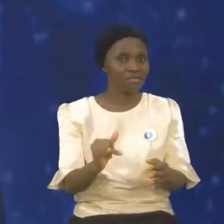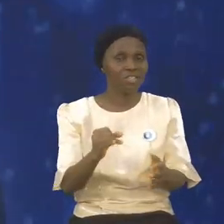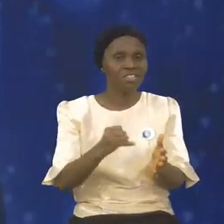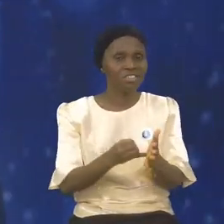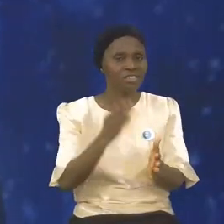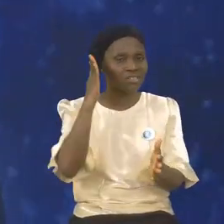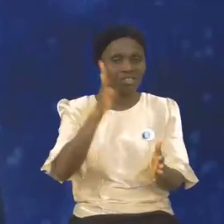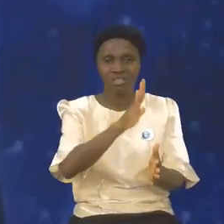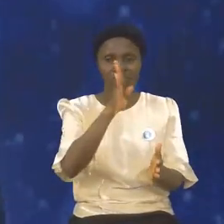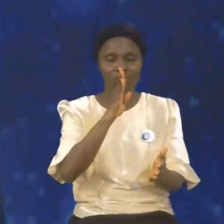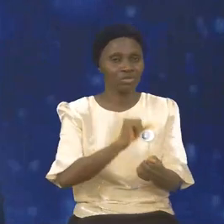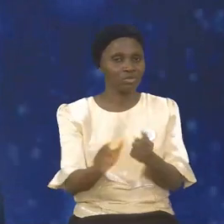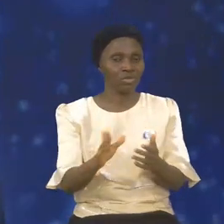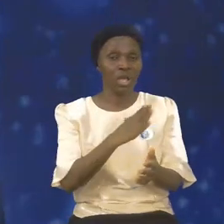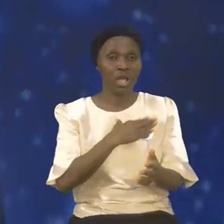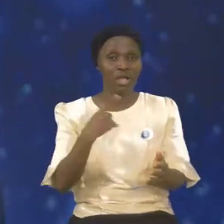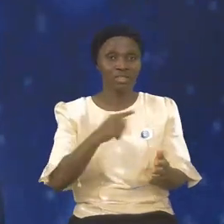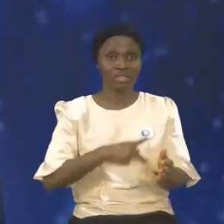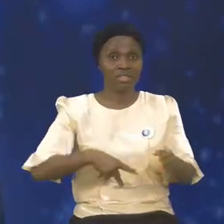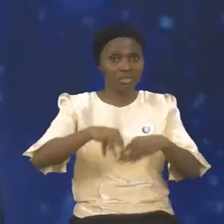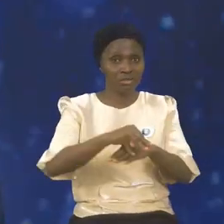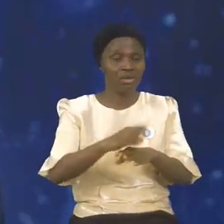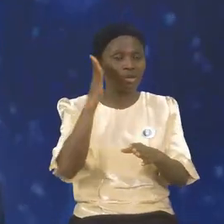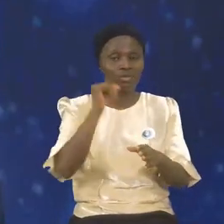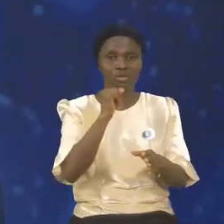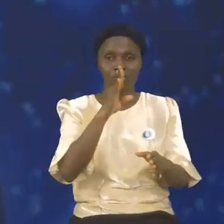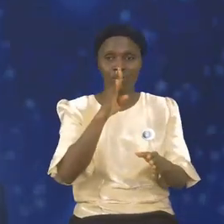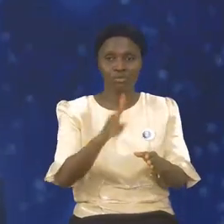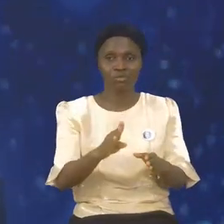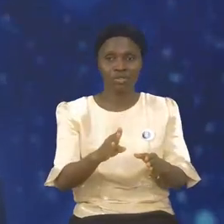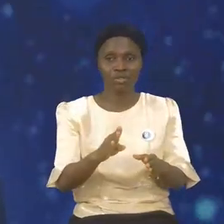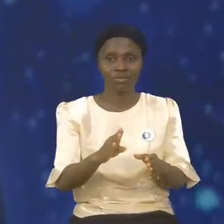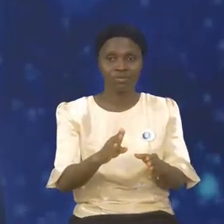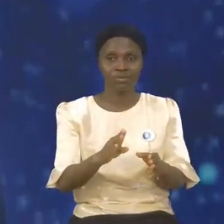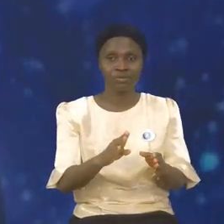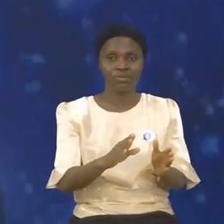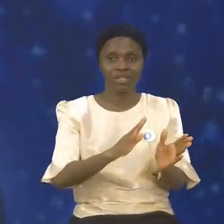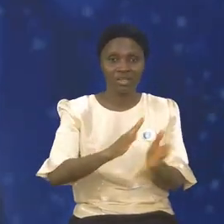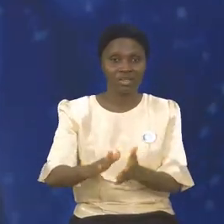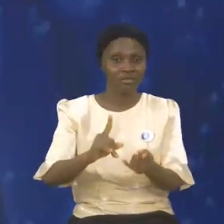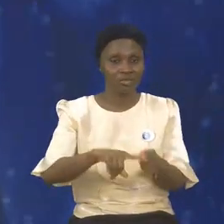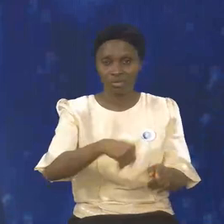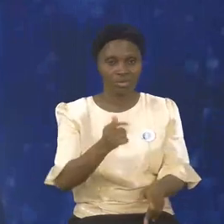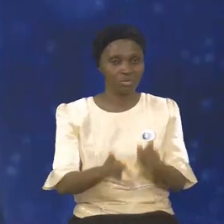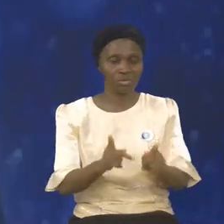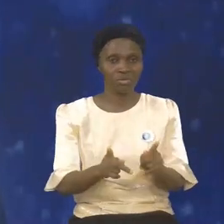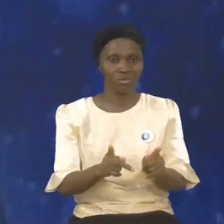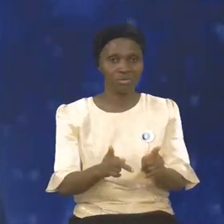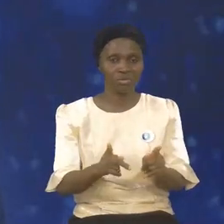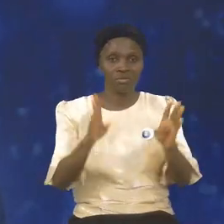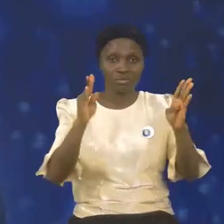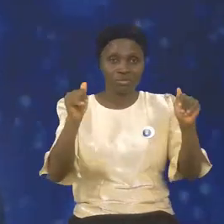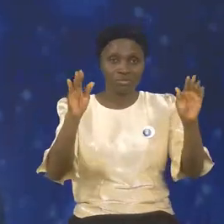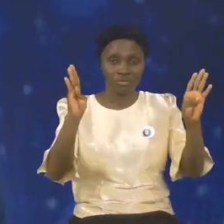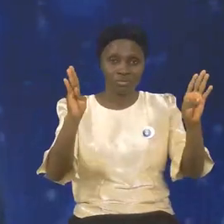et final et qui ne sera jamais détruit et qui ne passera point sur la